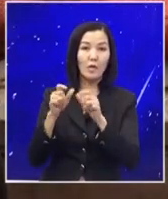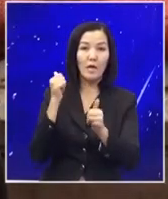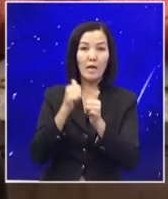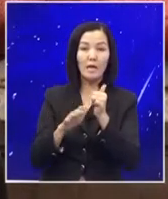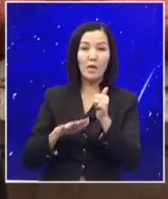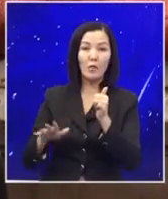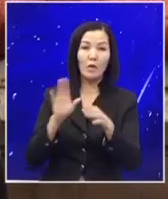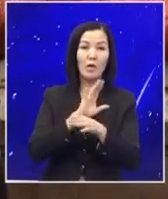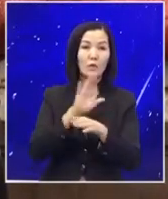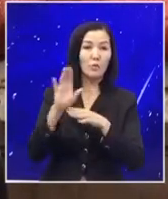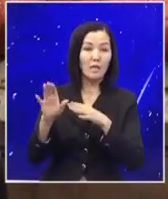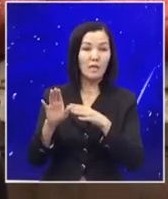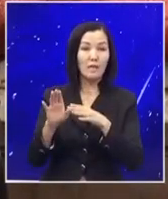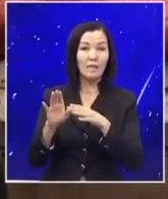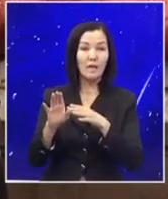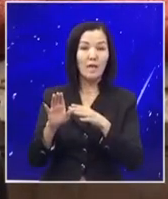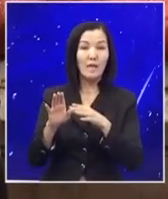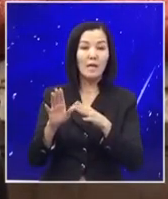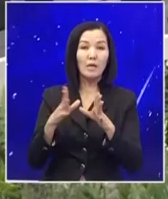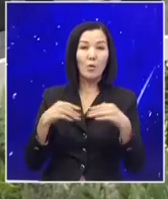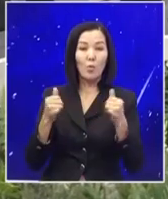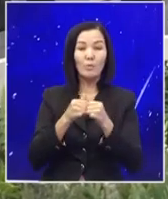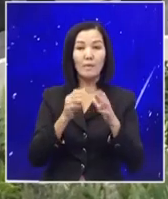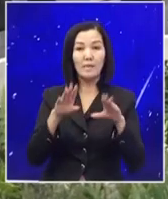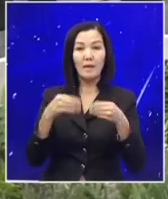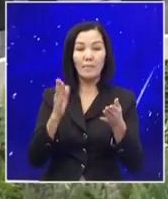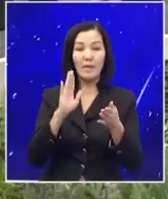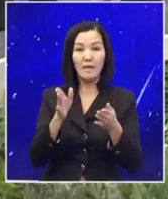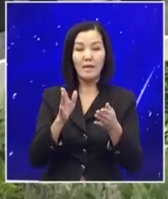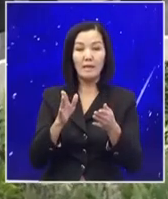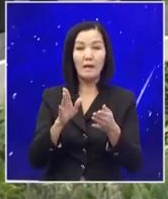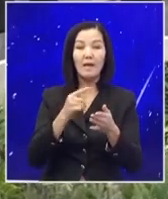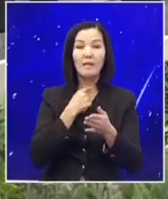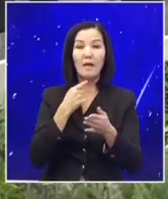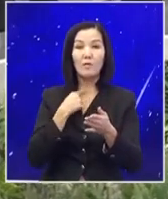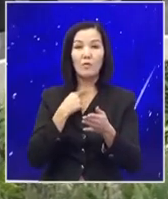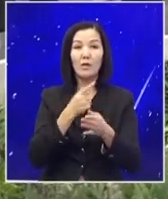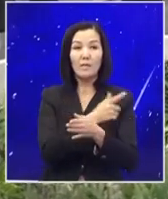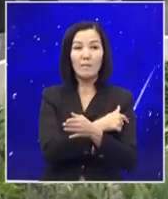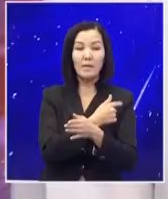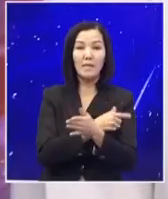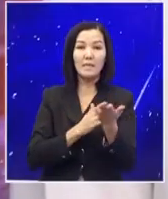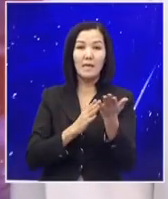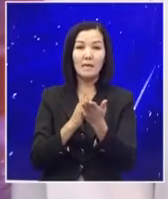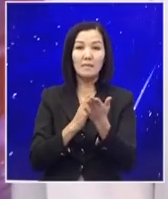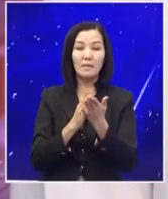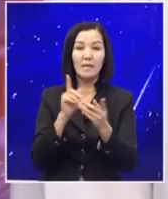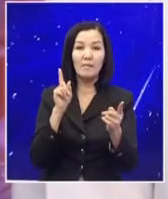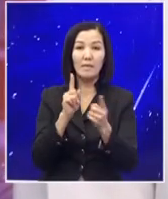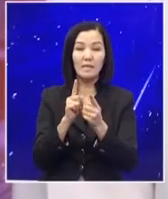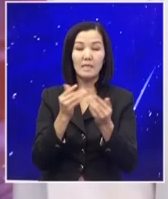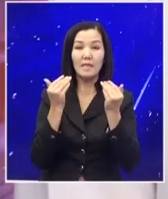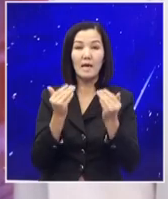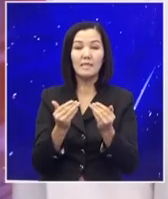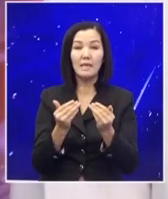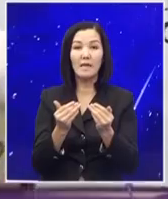ауданға жөнелтілді. Мұқтаждарға үлестірілмек. Сапарында бас мүфти Талдықорғандағы медицина қызметкерлерімен кездесті. Қазіргі